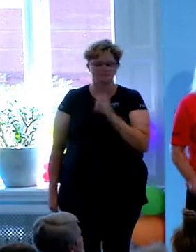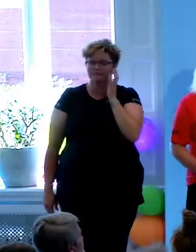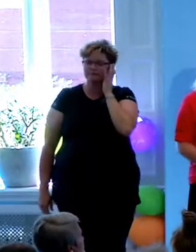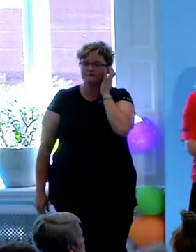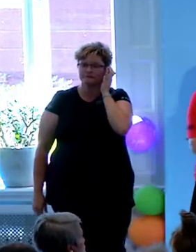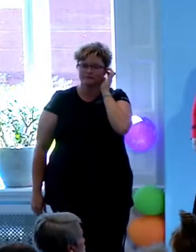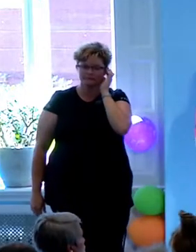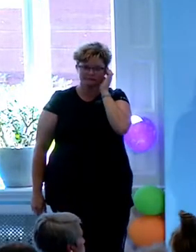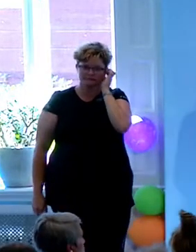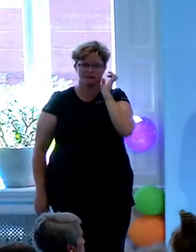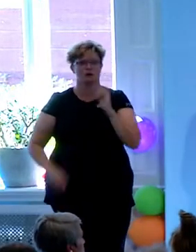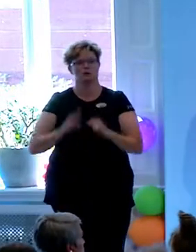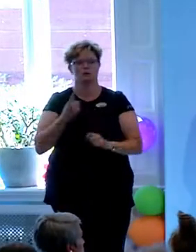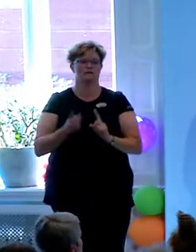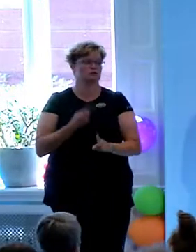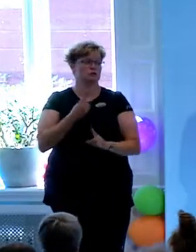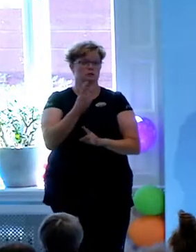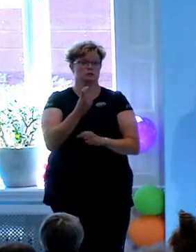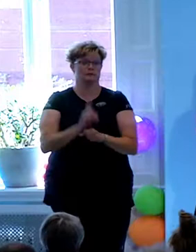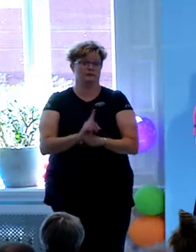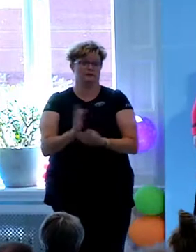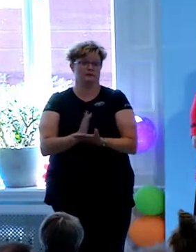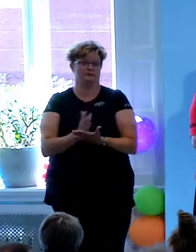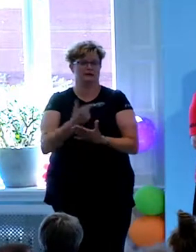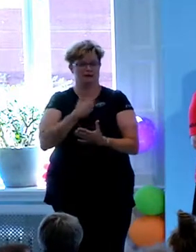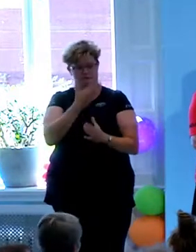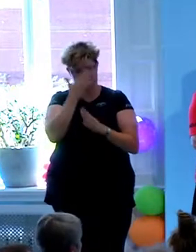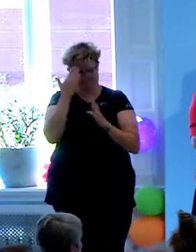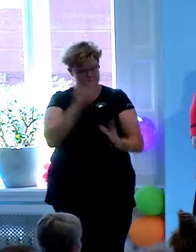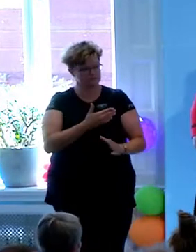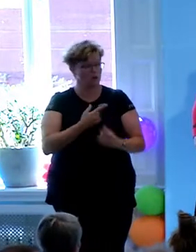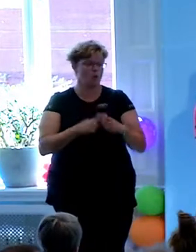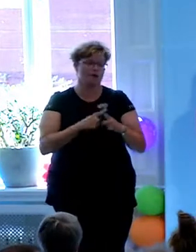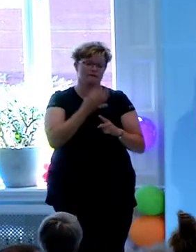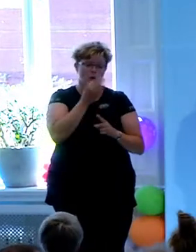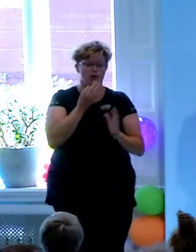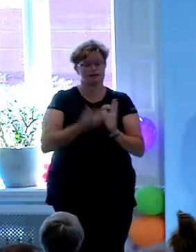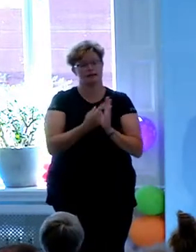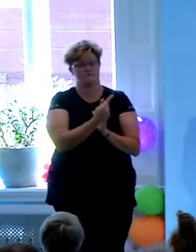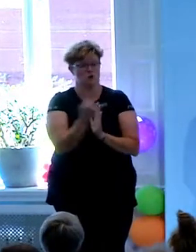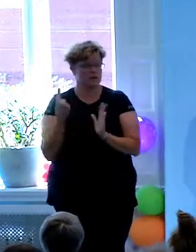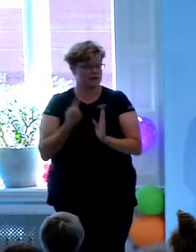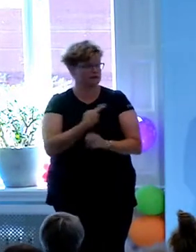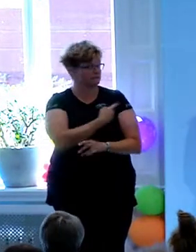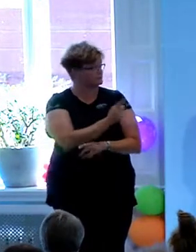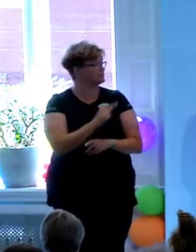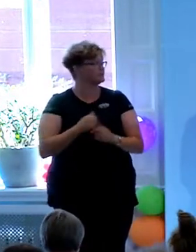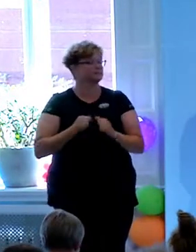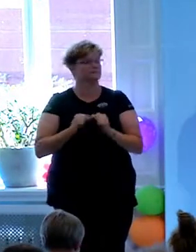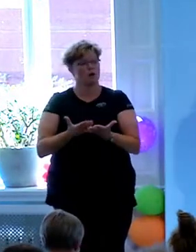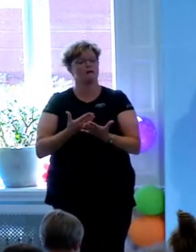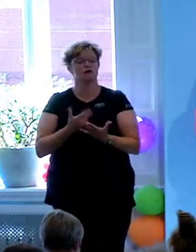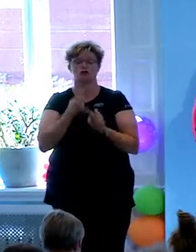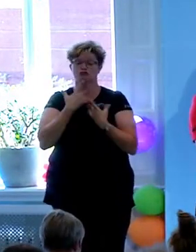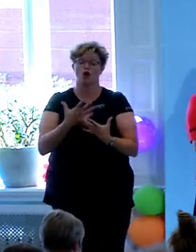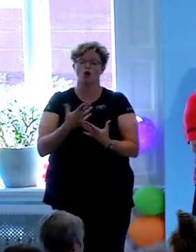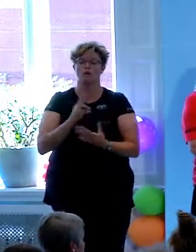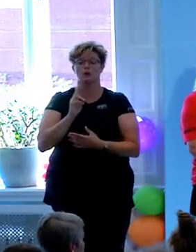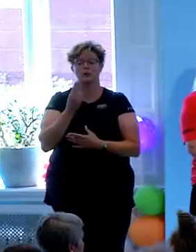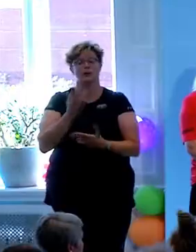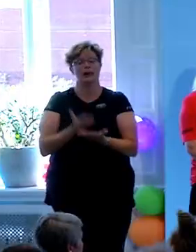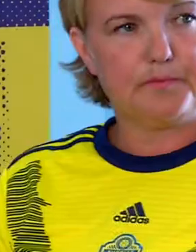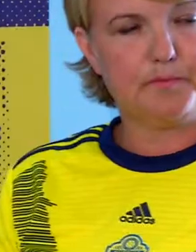kommer göra så här att de första 20 minuterna ungefär så kommer jag rikta lite enskilda frågor till er var och en så att ni får ge en liten